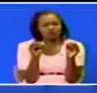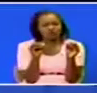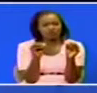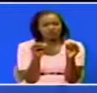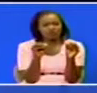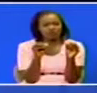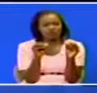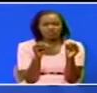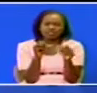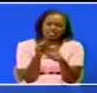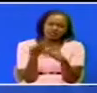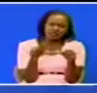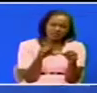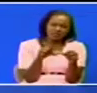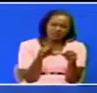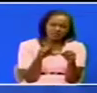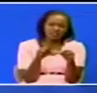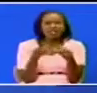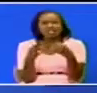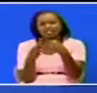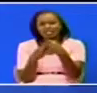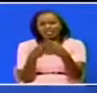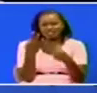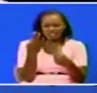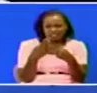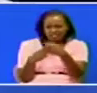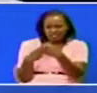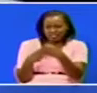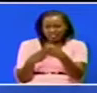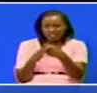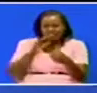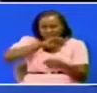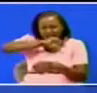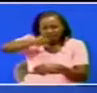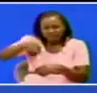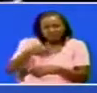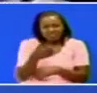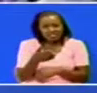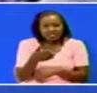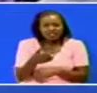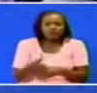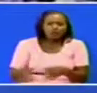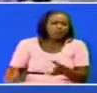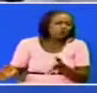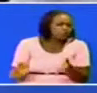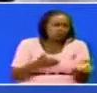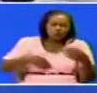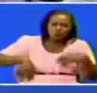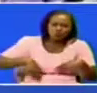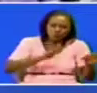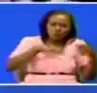Tukikula sapa saa mbili saa tatu ikasemekana ndovu ndio hiyo. Wakatoka. Wanyolienda kufukuza ndovu wakaizungusha